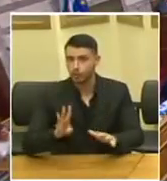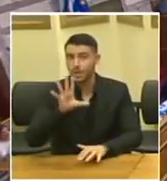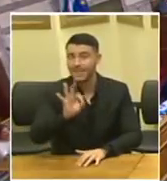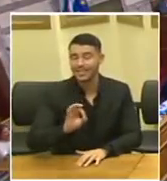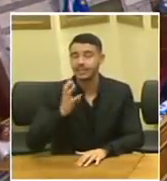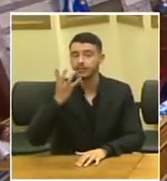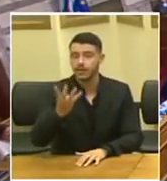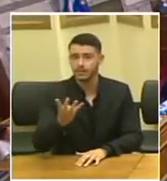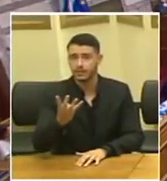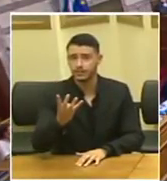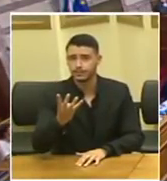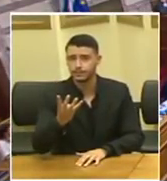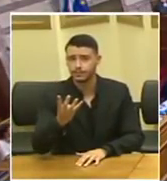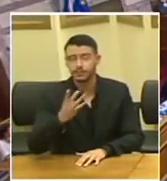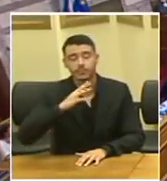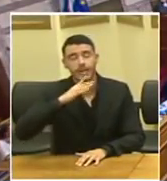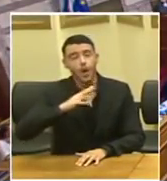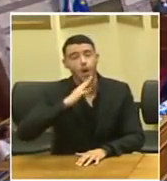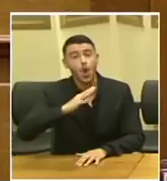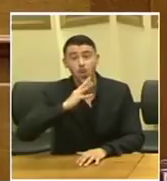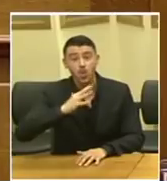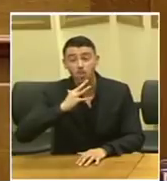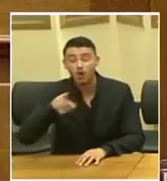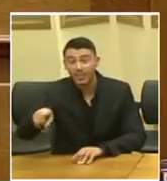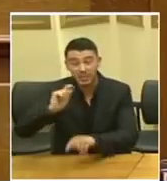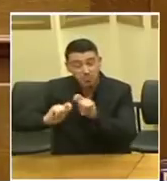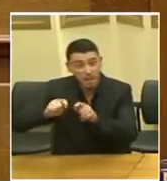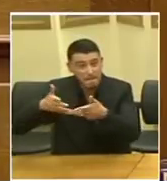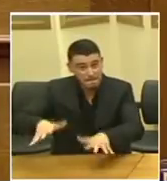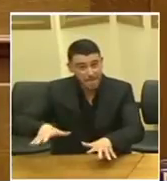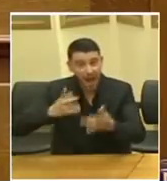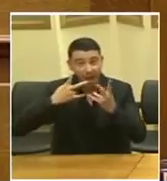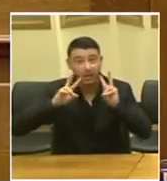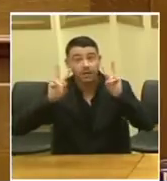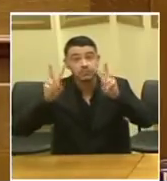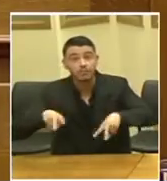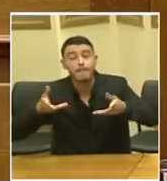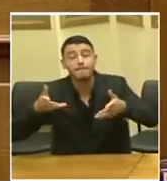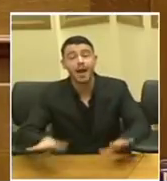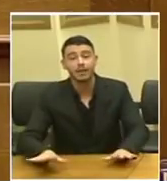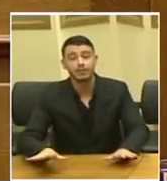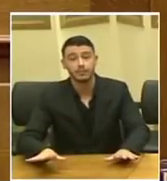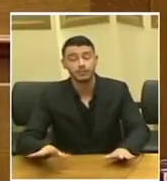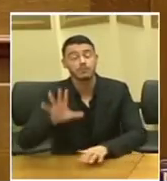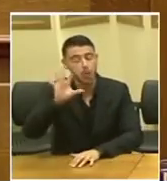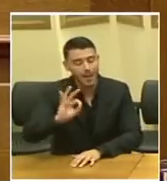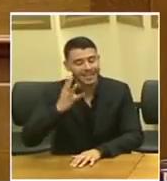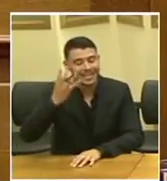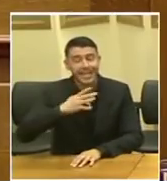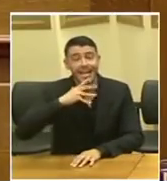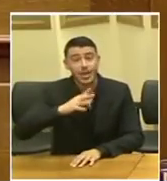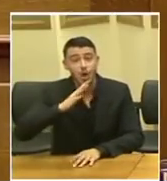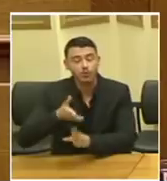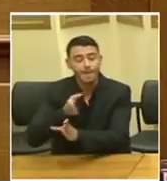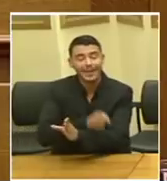1954 η γλώσσα αυτή αναγνωρίστηκε. Το 1954 η